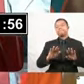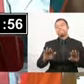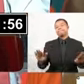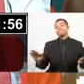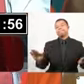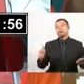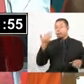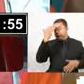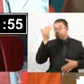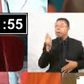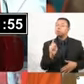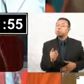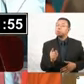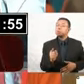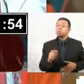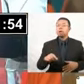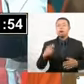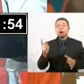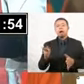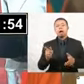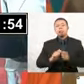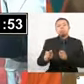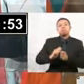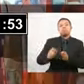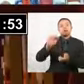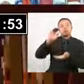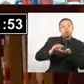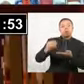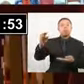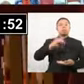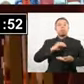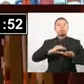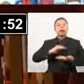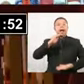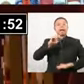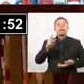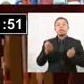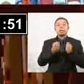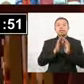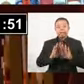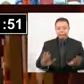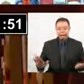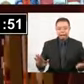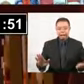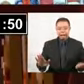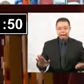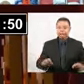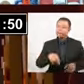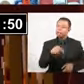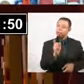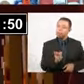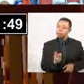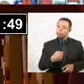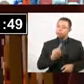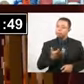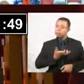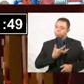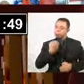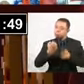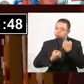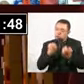sejahtera itu apa set itu beban pengeluaran turun pendapatan naik itulah sejahtera dan Untuk itulah kami akan